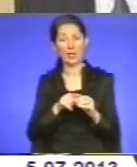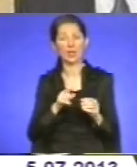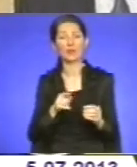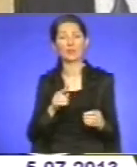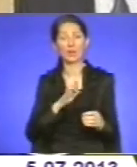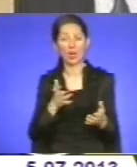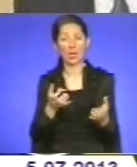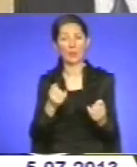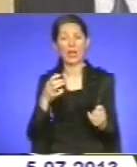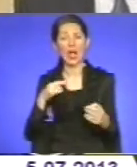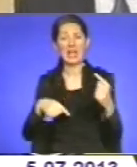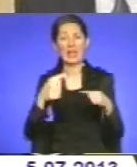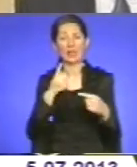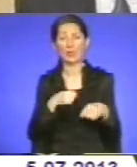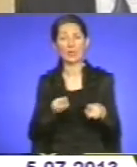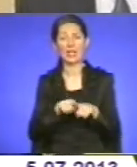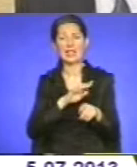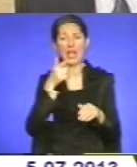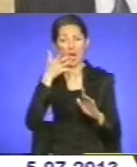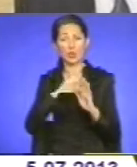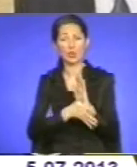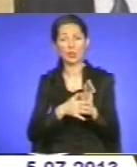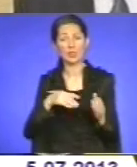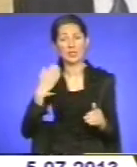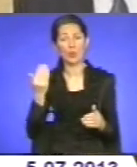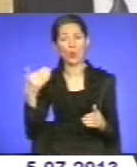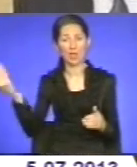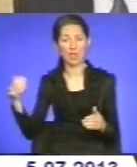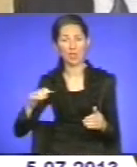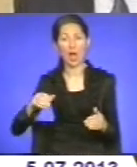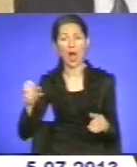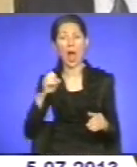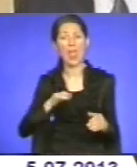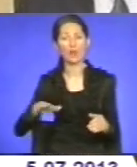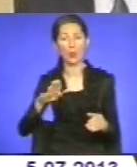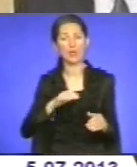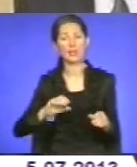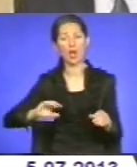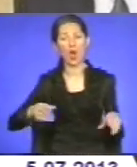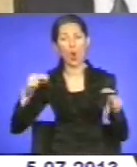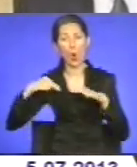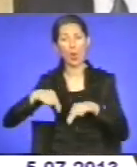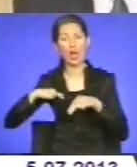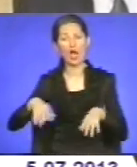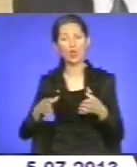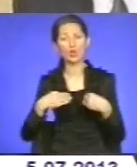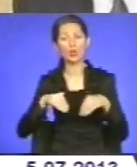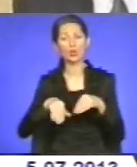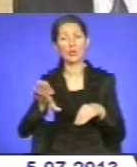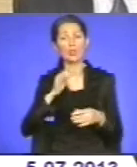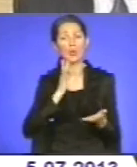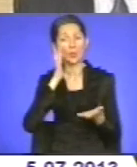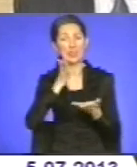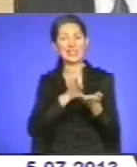та нерозуміння з боку наших європейських колег, згуртує всі політичні сили в парламенті